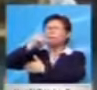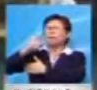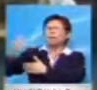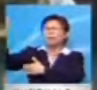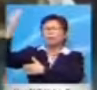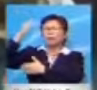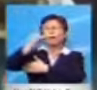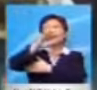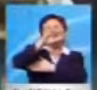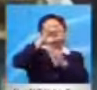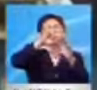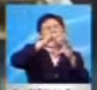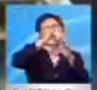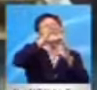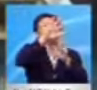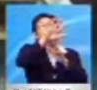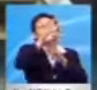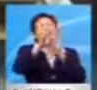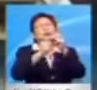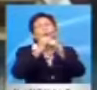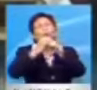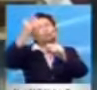54 tahun